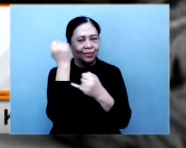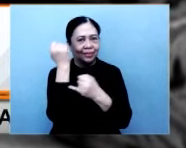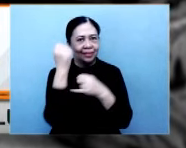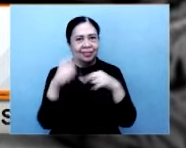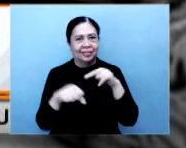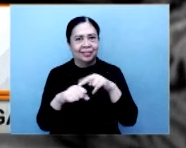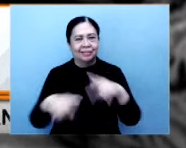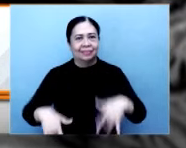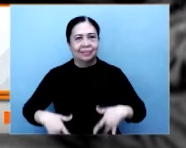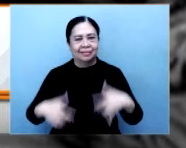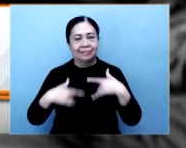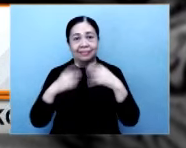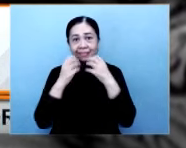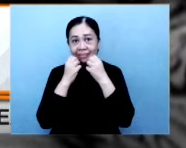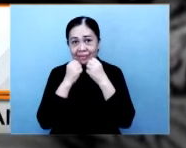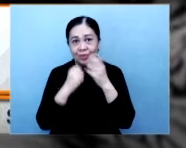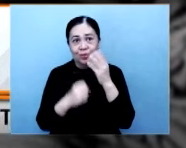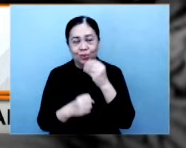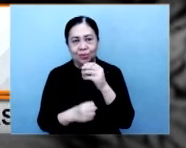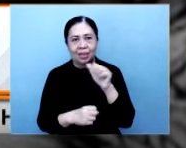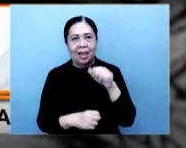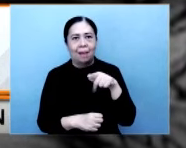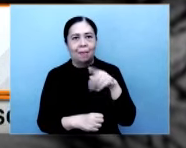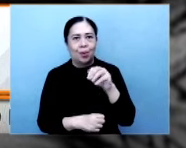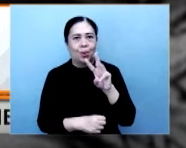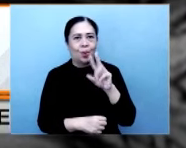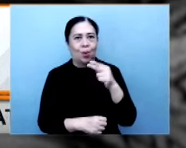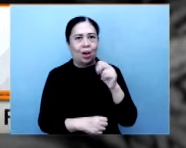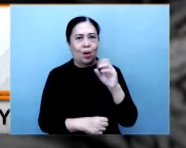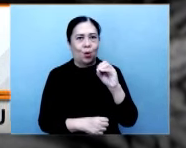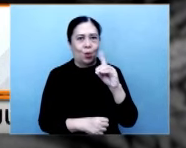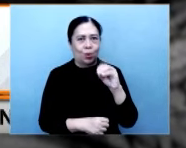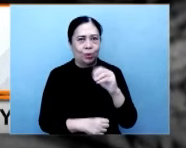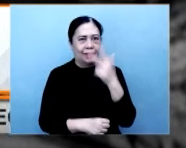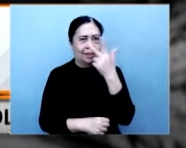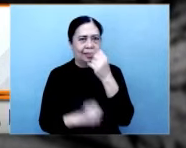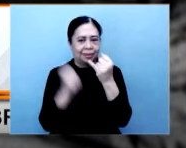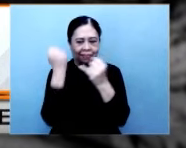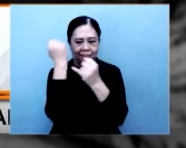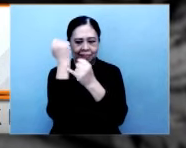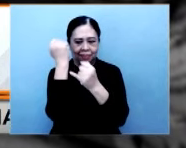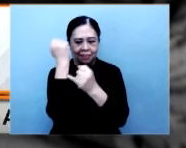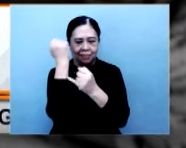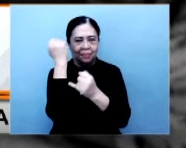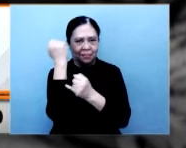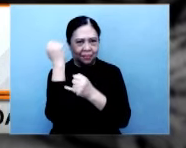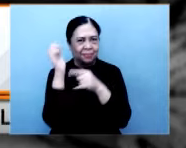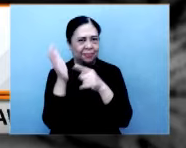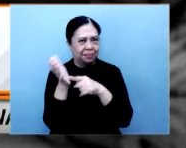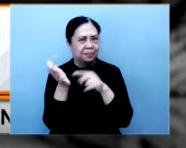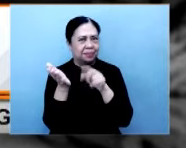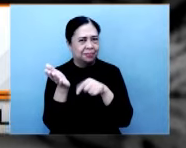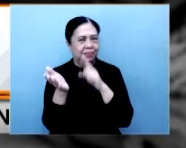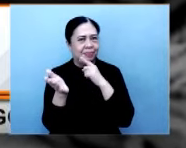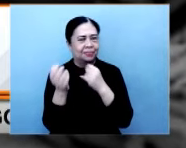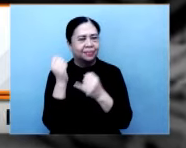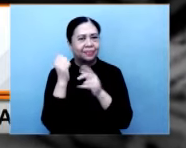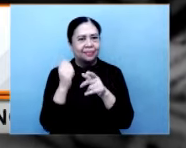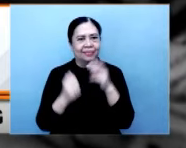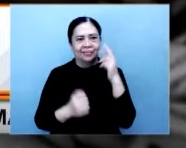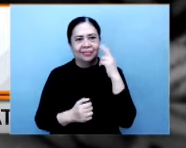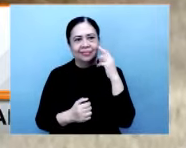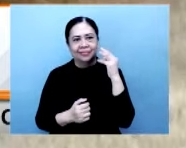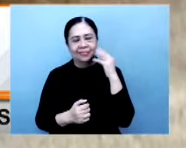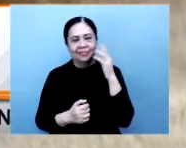Treasure ng bansa na si Apo Wangud. 3 tuldok o ang signature tattoo ni Wangud ang pinagawa ni Riza sa kanyang